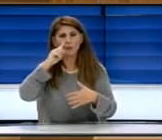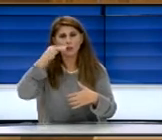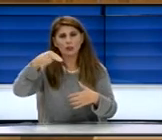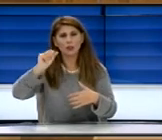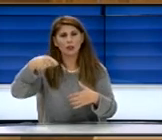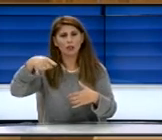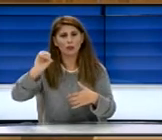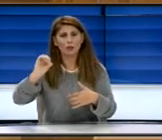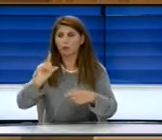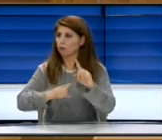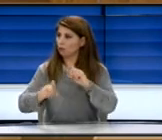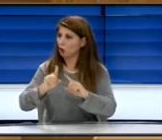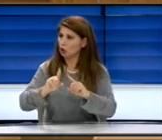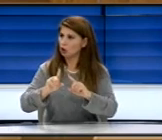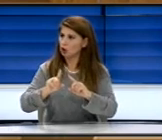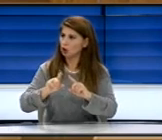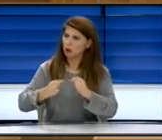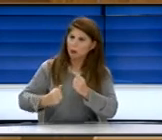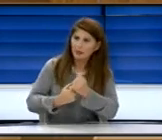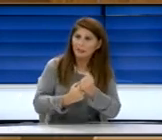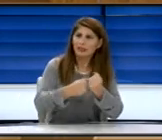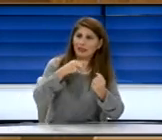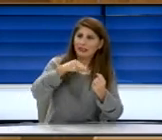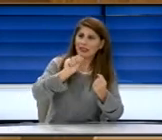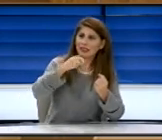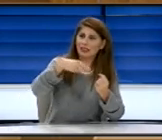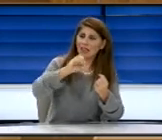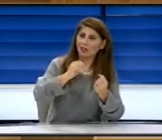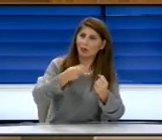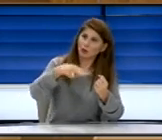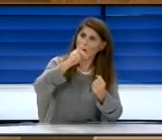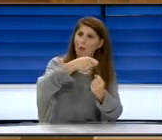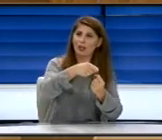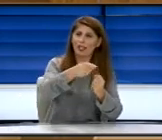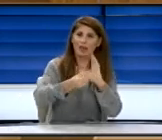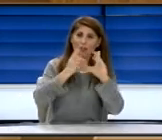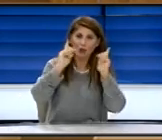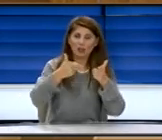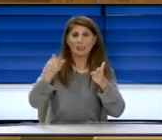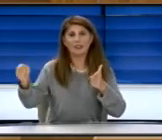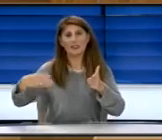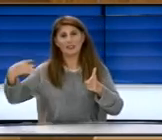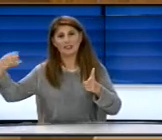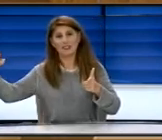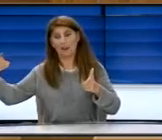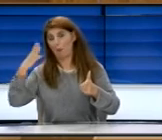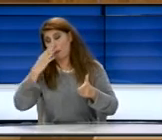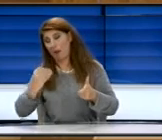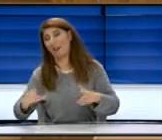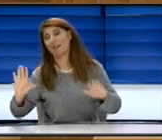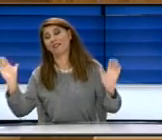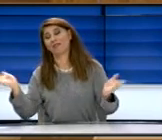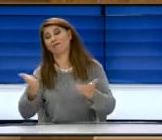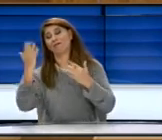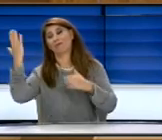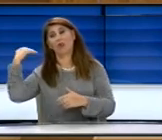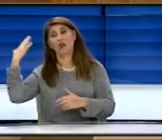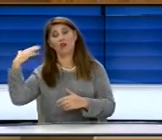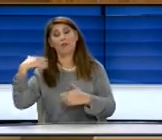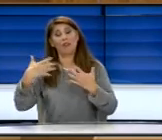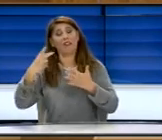είναι πιο νατοϊκός εδώ μέσα, η Νέα Δημοκρατία ή ο ΣΥΡΙΖΑ. Καλά, δεν μιλάω για το ΠΑΣΟΚ. Έχει δώσει τα ρέστα του προηγούμενες